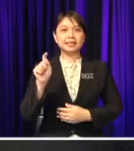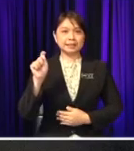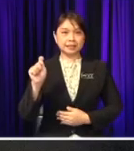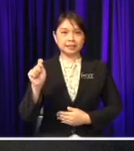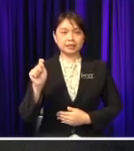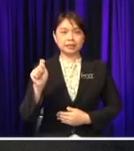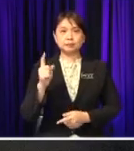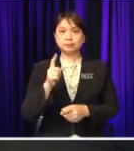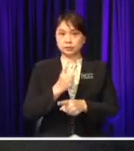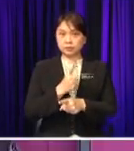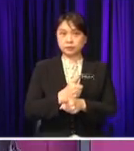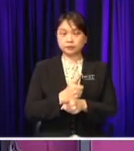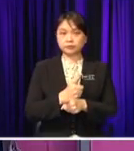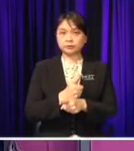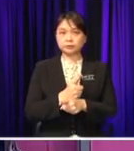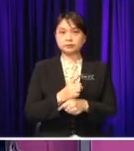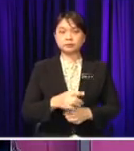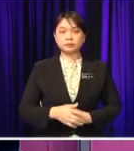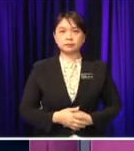simbolnya Oke